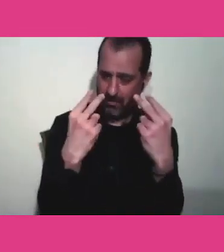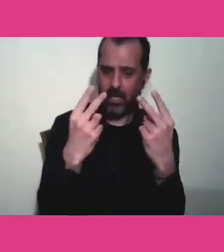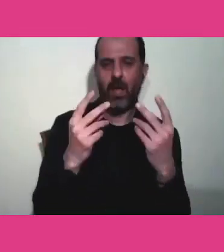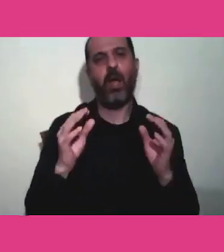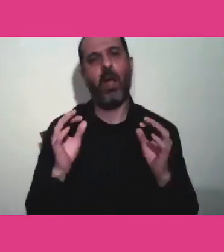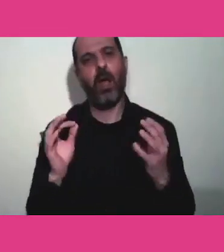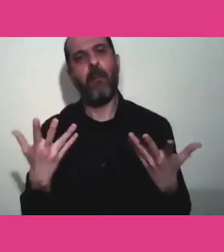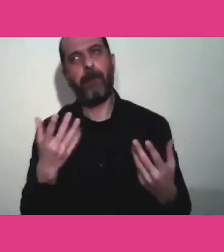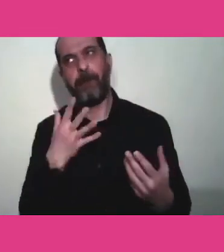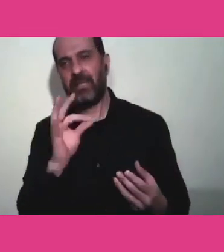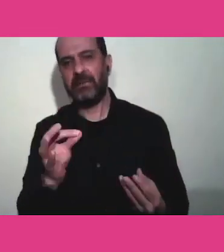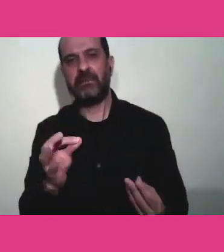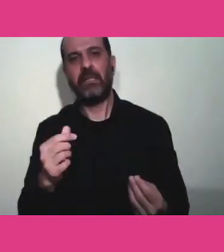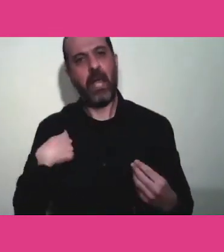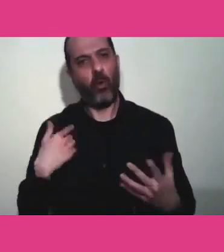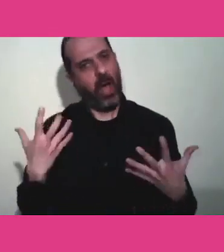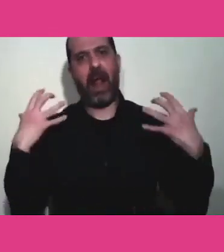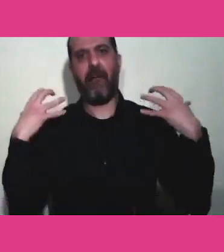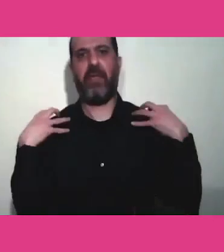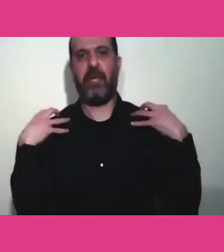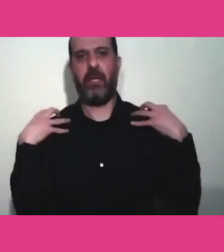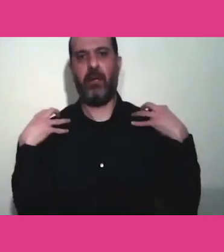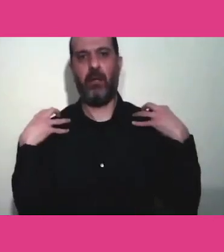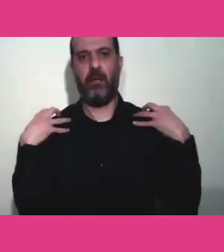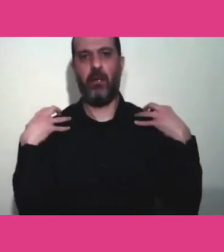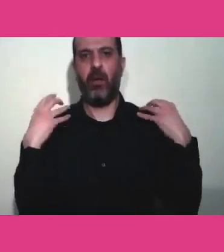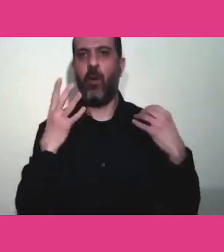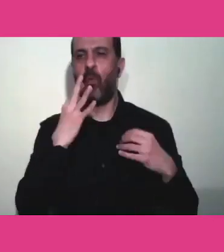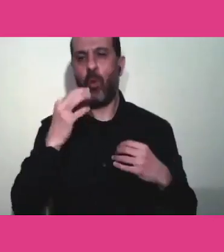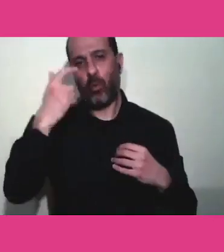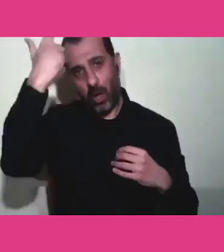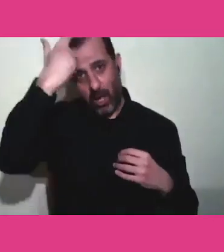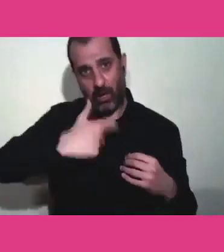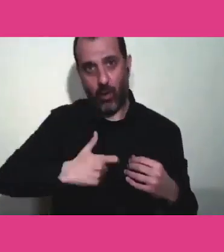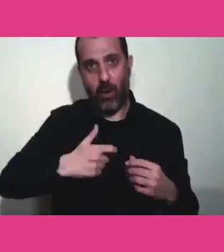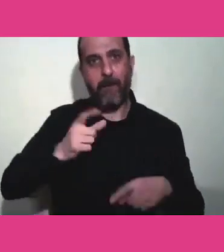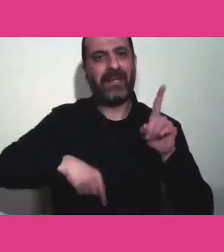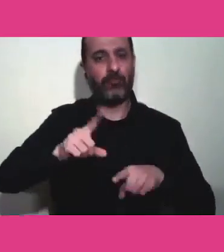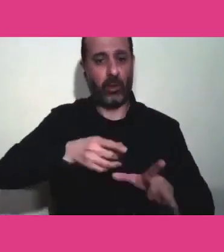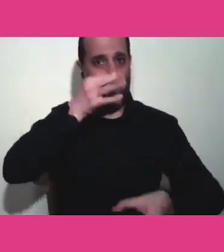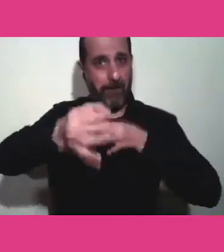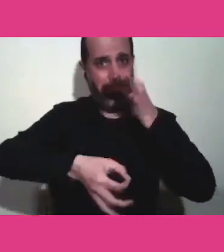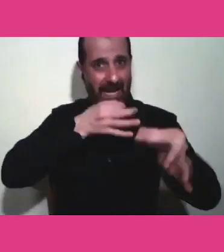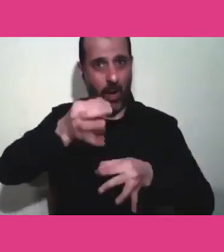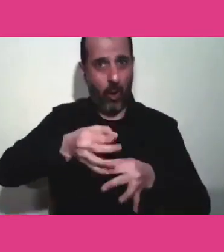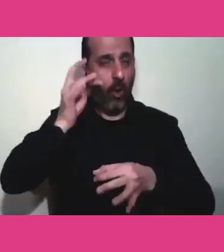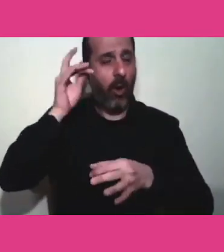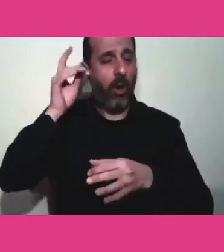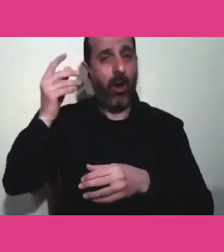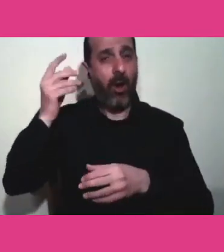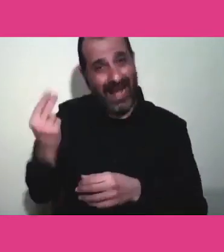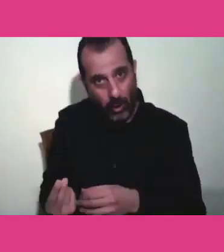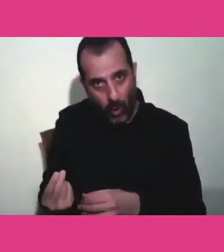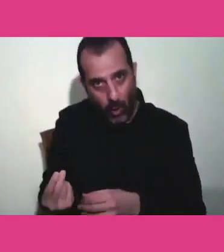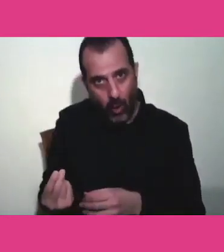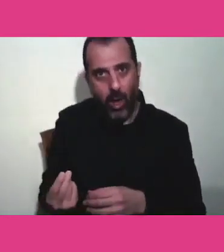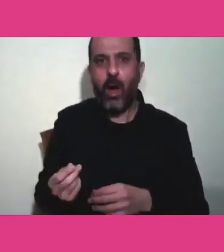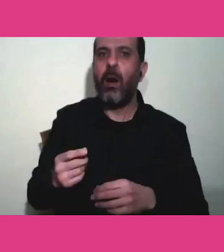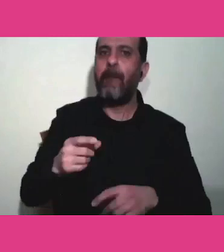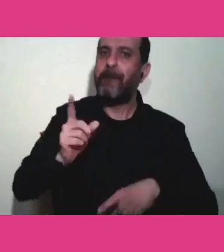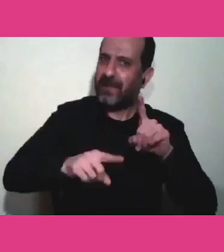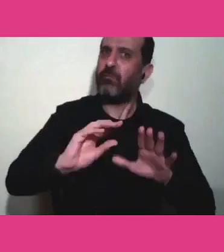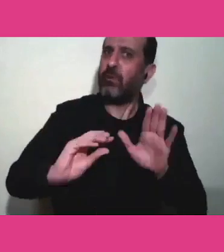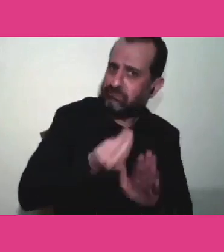δίνει και μια πολύ μεγαλύτερη ευθύνη. Γιατί όσο καλό μπορείς να κάνεις με αυτά που λες, άλλο τόσο κακό μπορείς να κάνεις. Οπότε πρέπει και